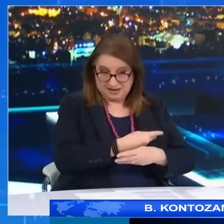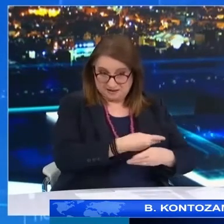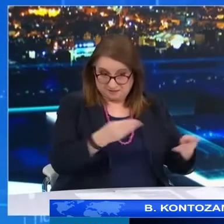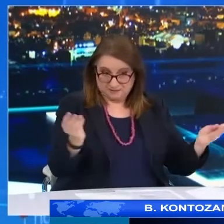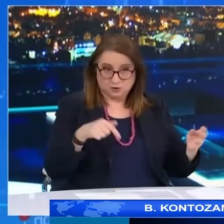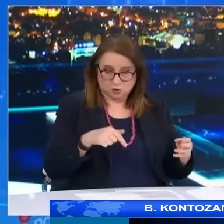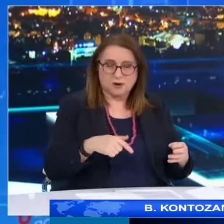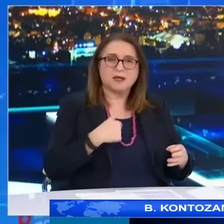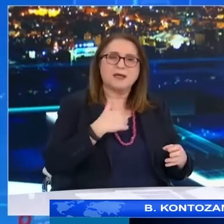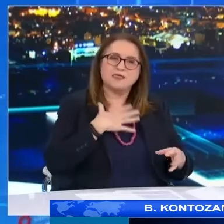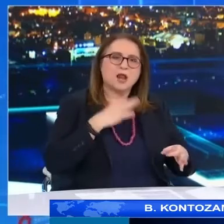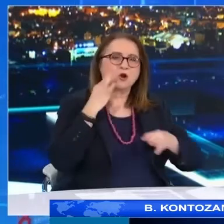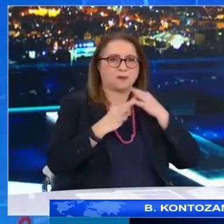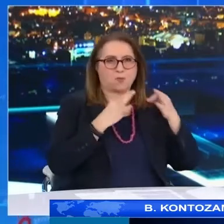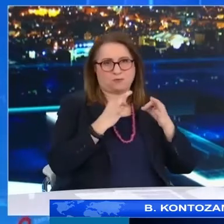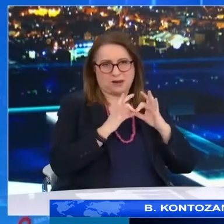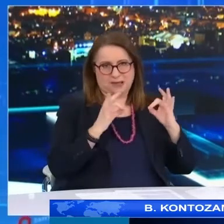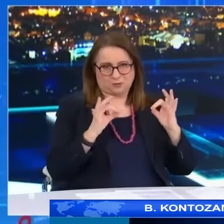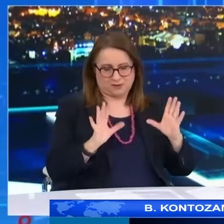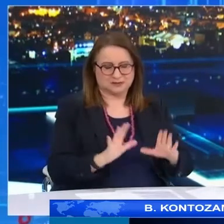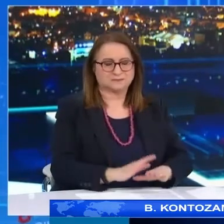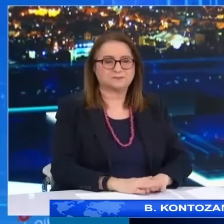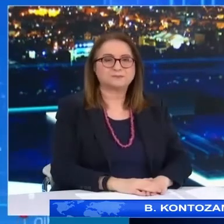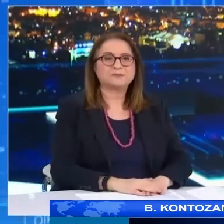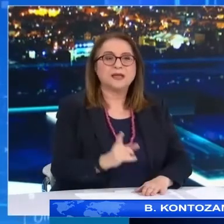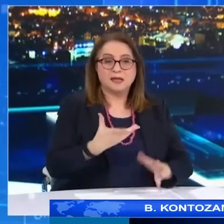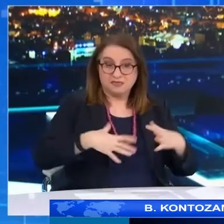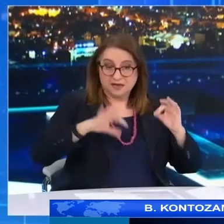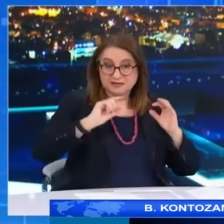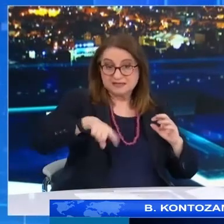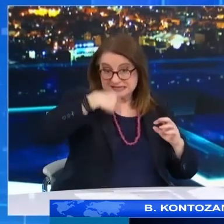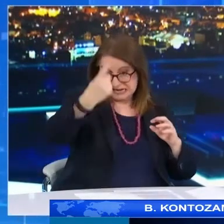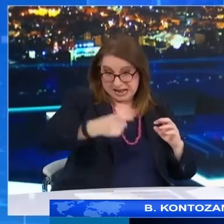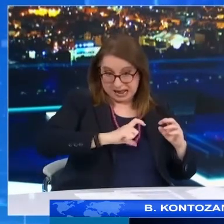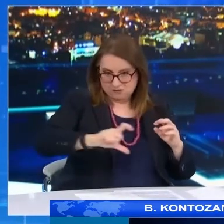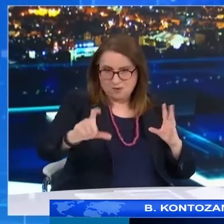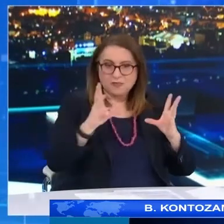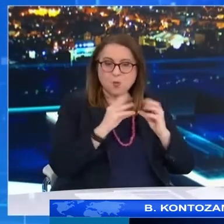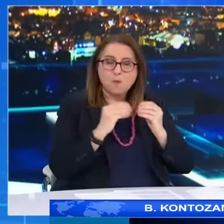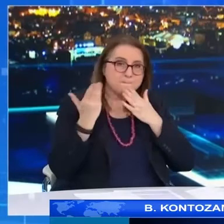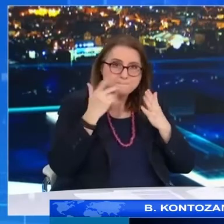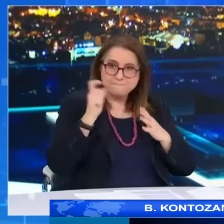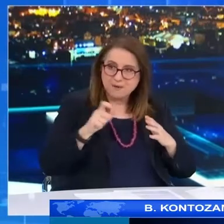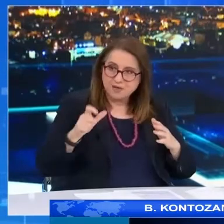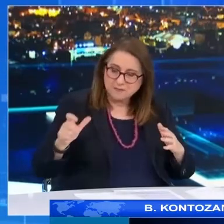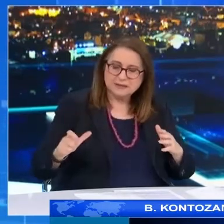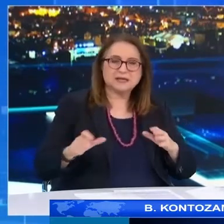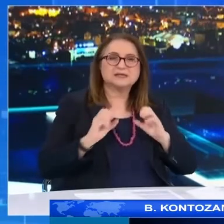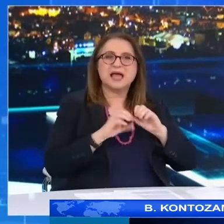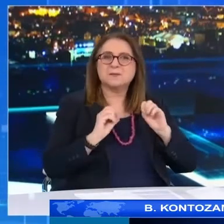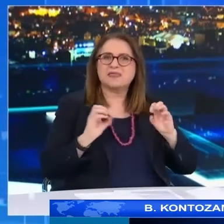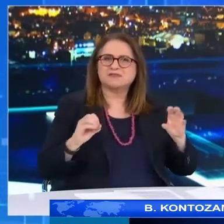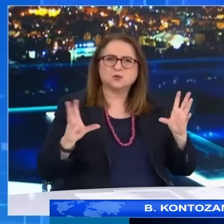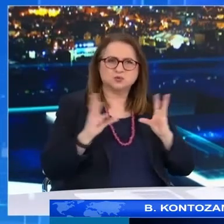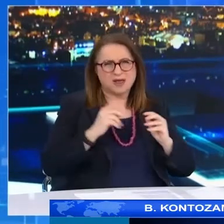ήθελα να επισημάνω τα εξής. Θα ξεκινήσει την επόμενη εβδομάδα για τους μαθητές και τους εκπαιδευτικούς των λυκείων. Οι γονείς